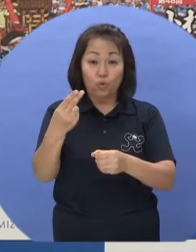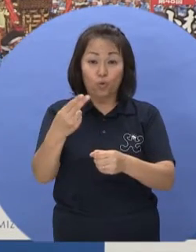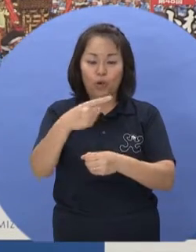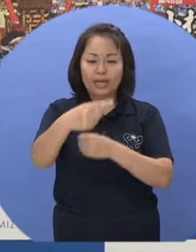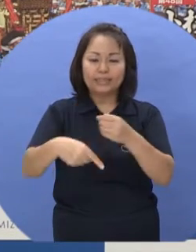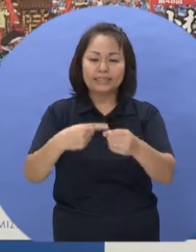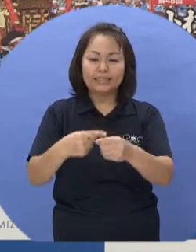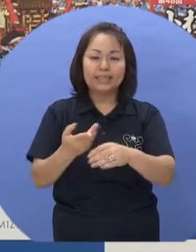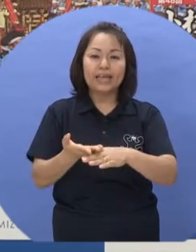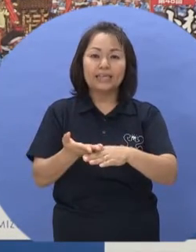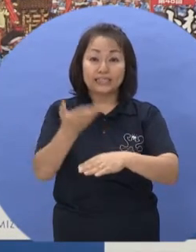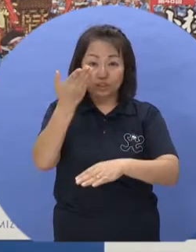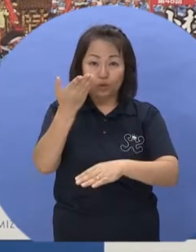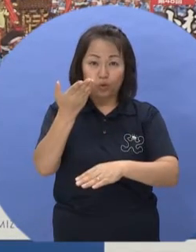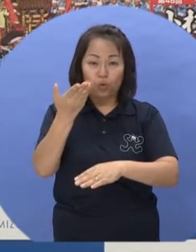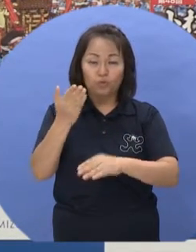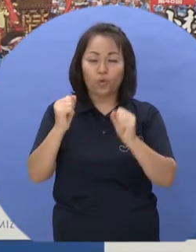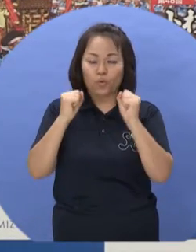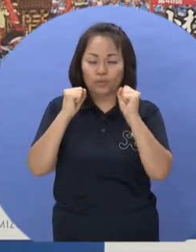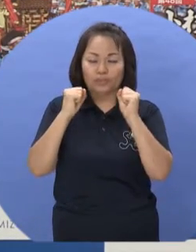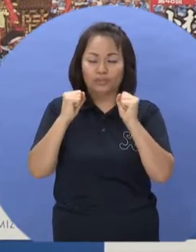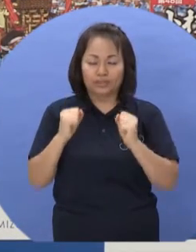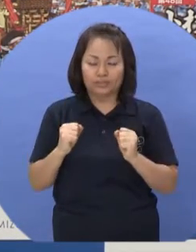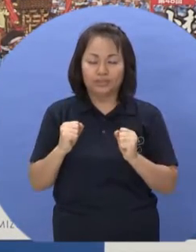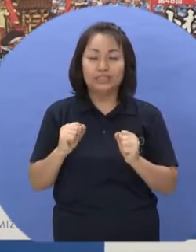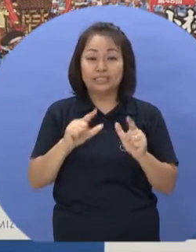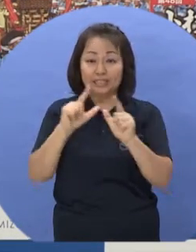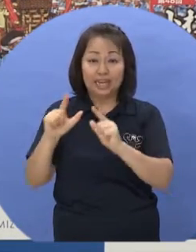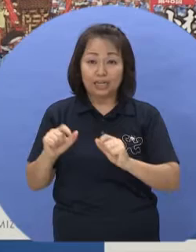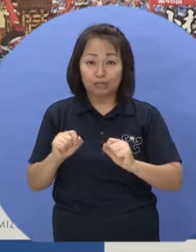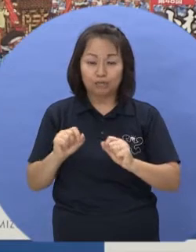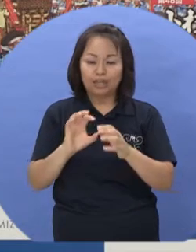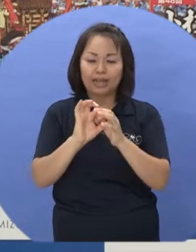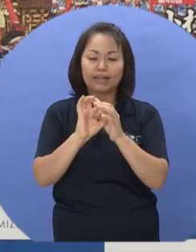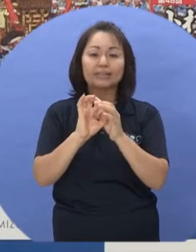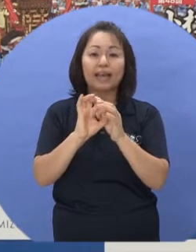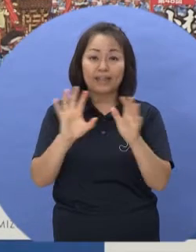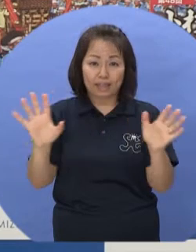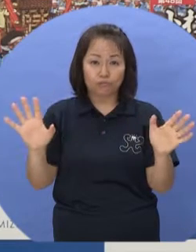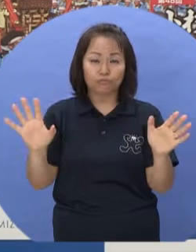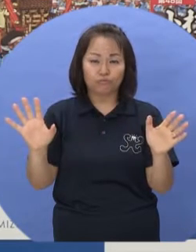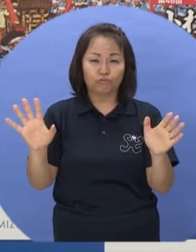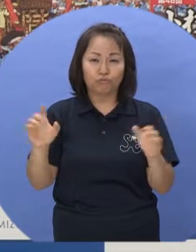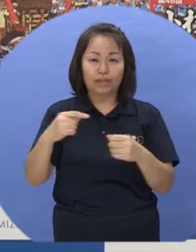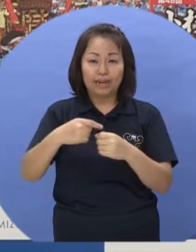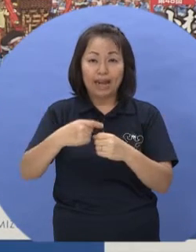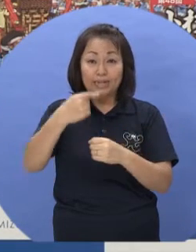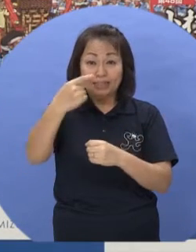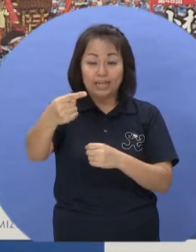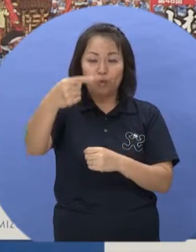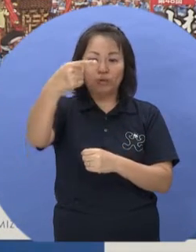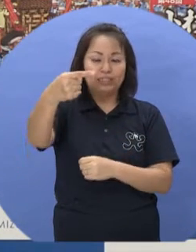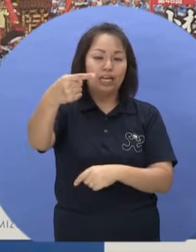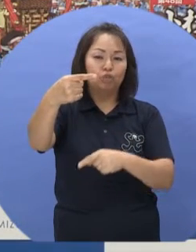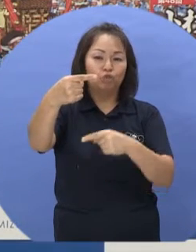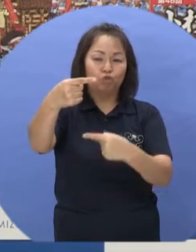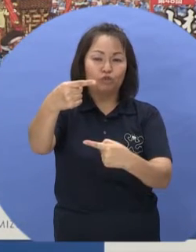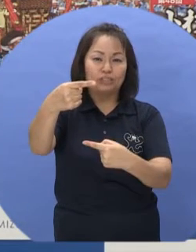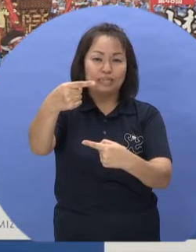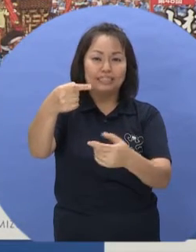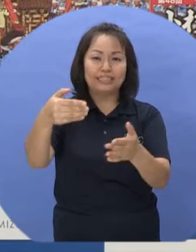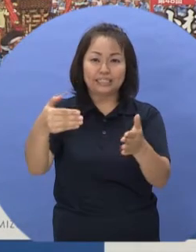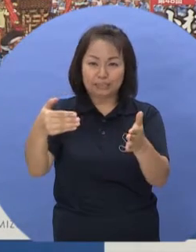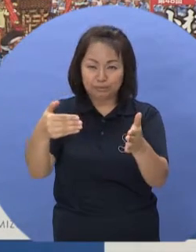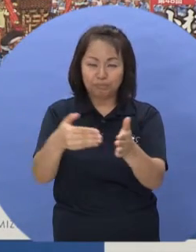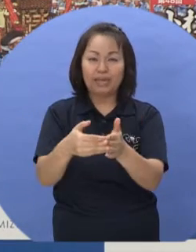上の居住ということにかかわらず、来年の1月1日までに射水市内に